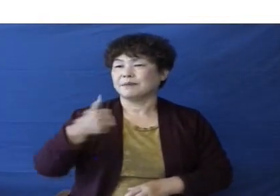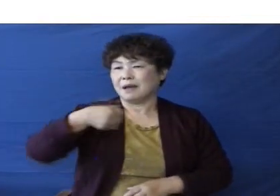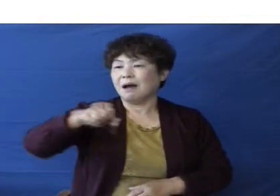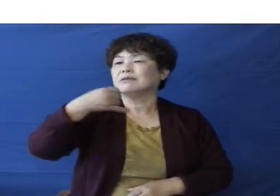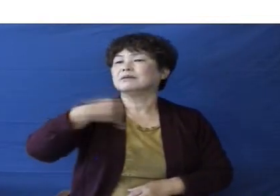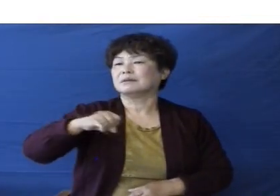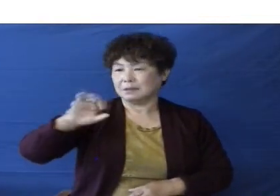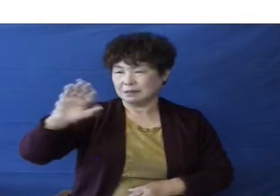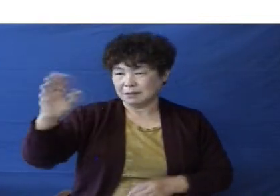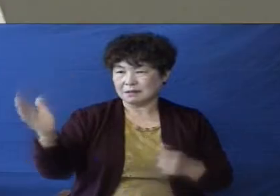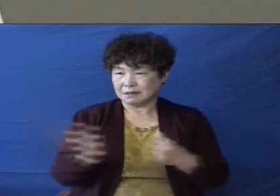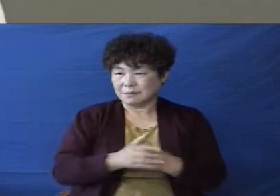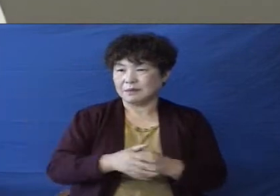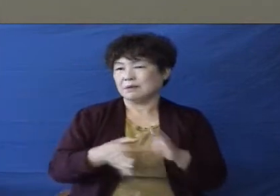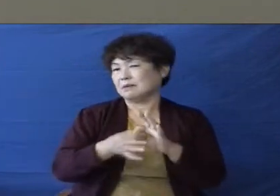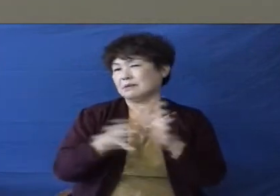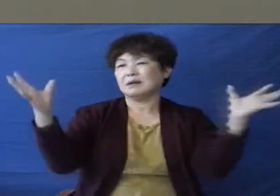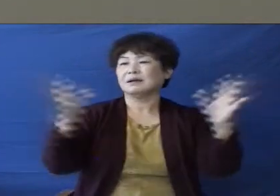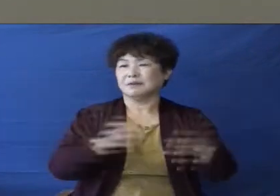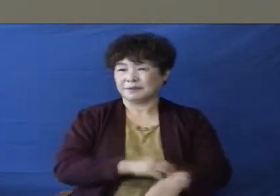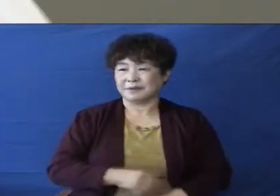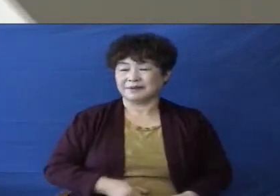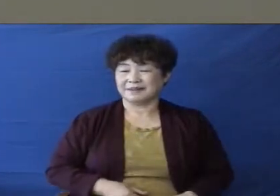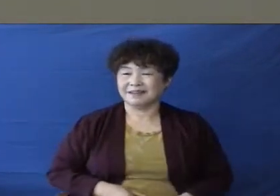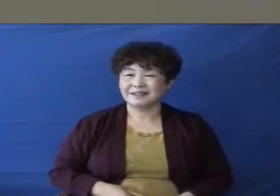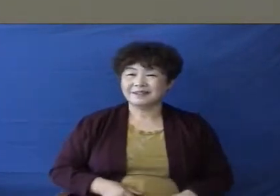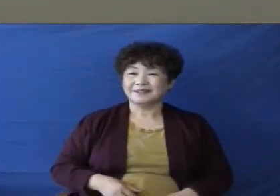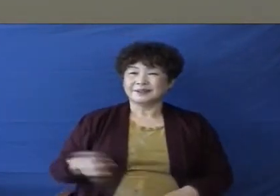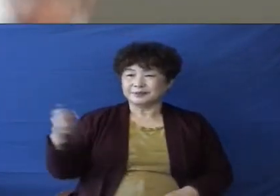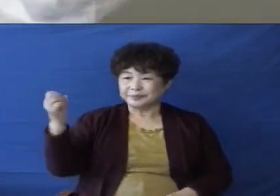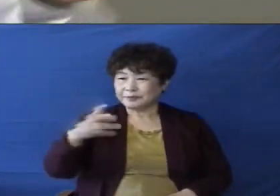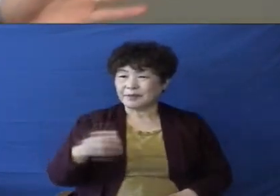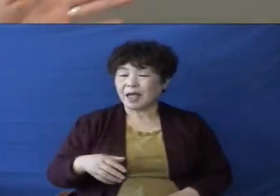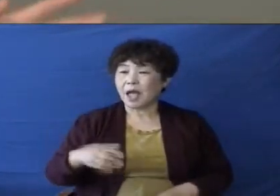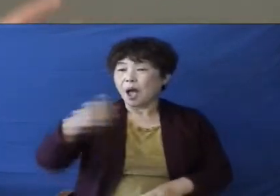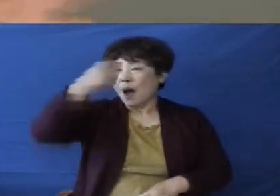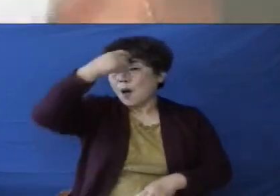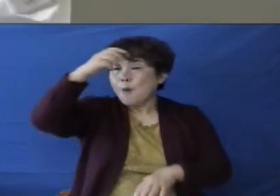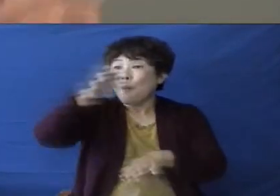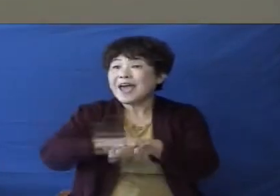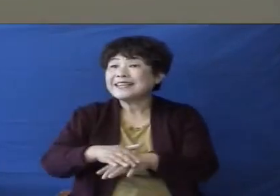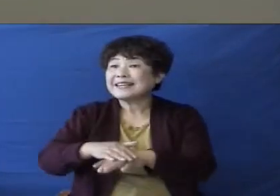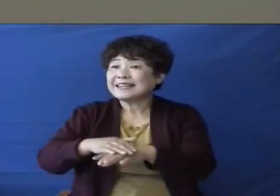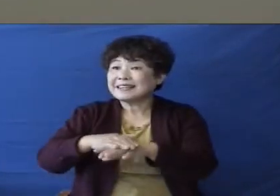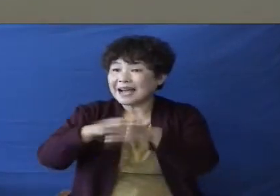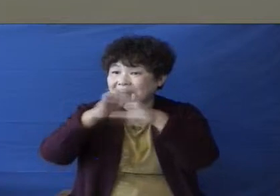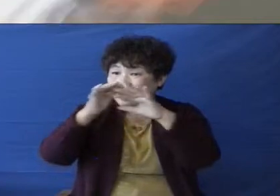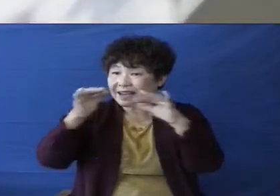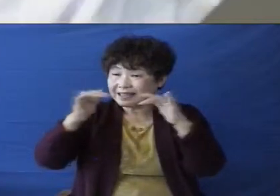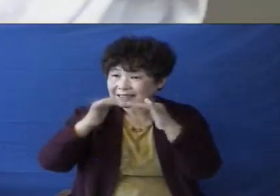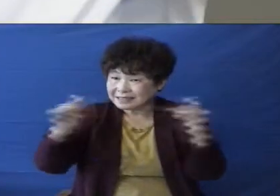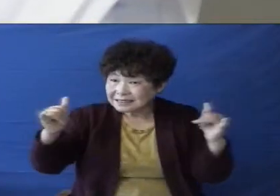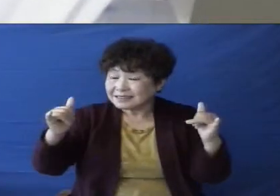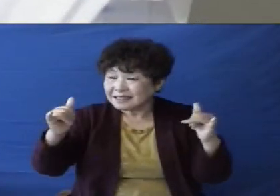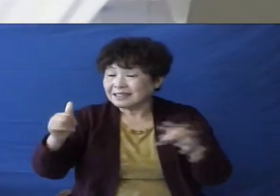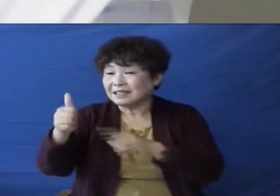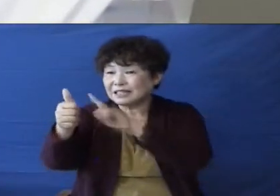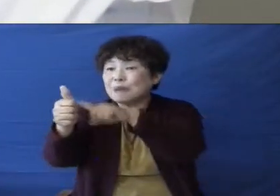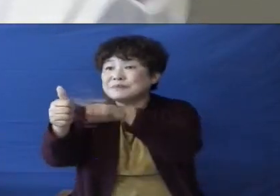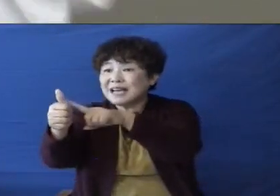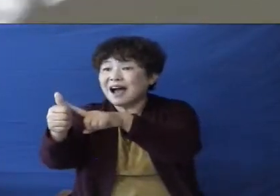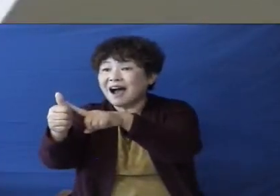계셔요 예수님이 여기 계신데 막 화를 내면서 이쪽에 있는 사람들에게 어 빵 얘기하는 거예요 어